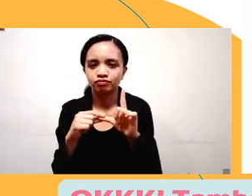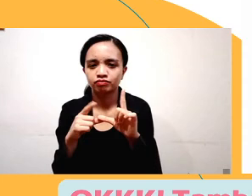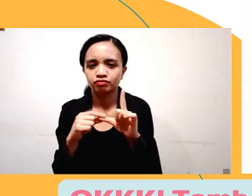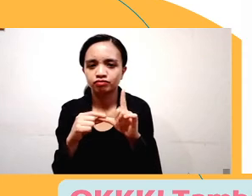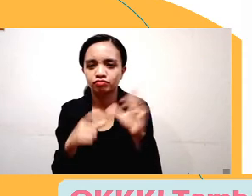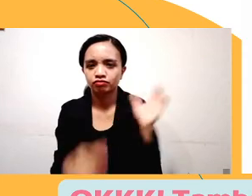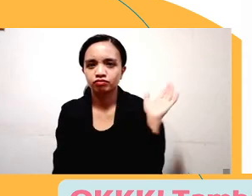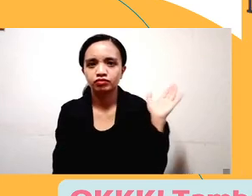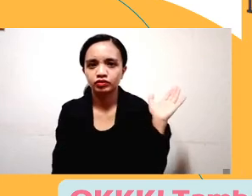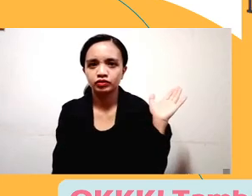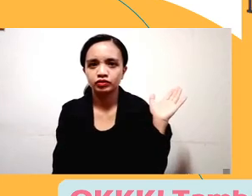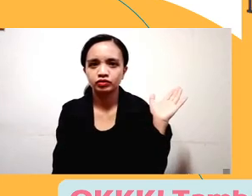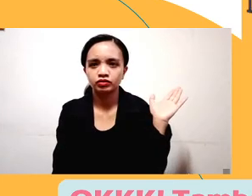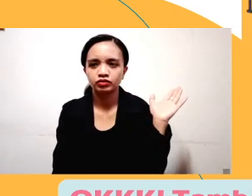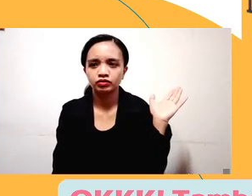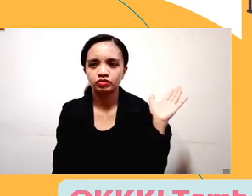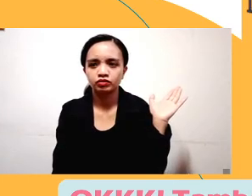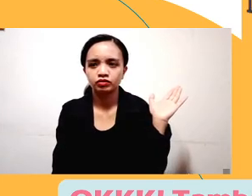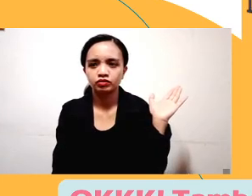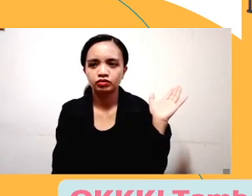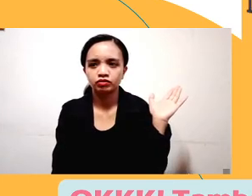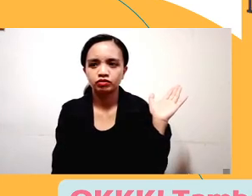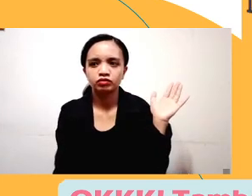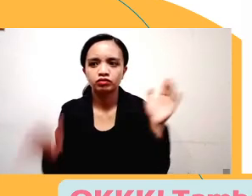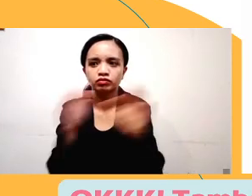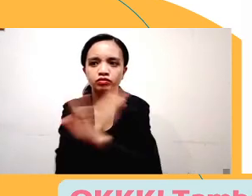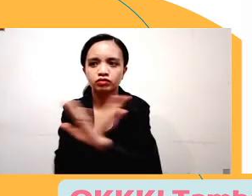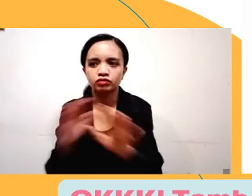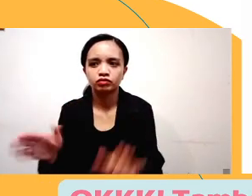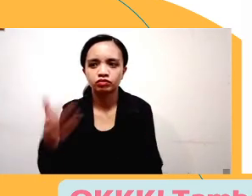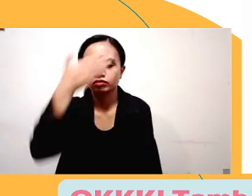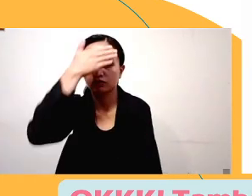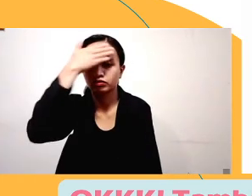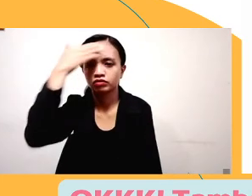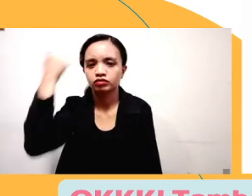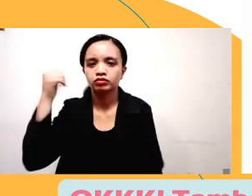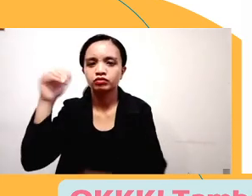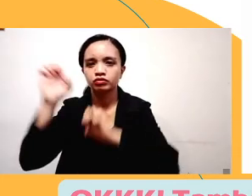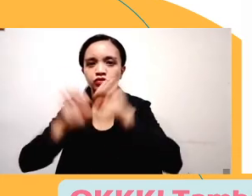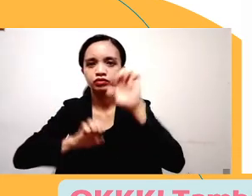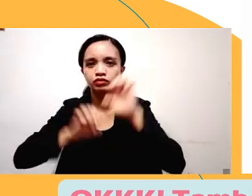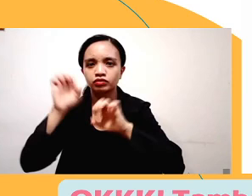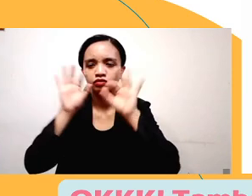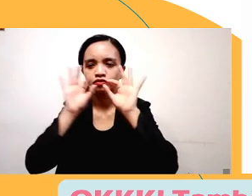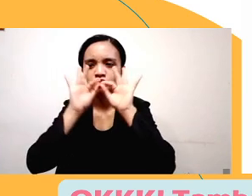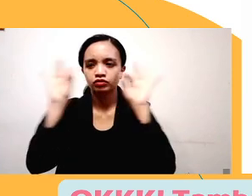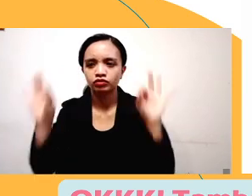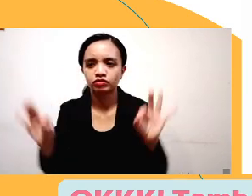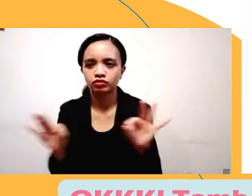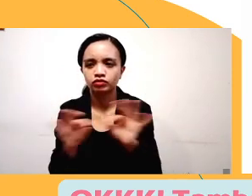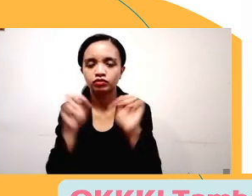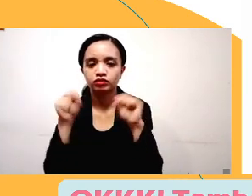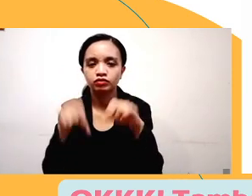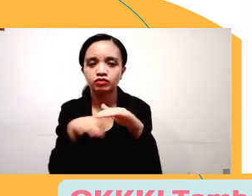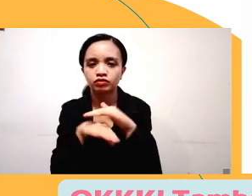deped.in/tambayanmaterials. Huwag po natin kakalimutan, sagutan ang ating evaluation form na ma-access natin dito